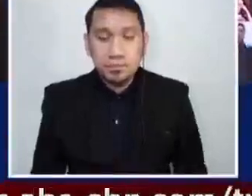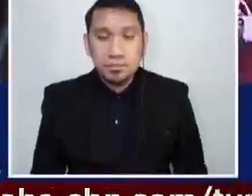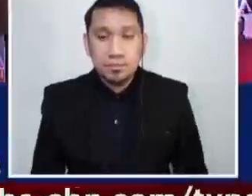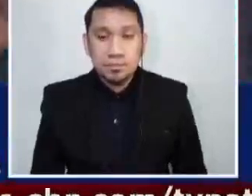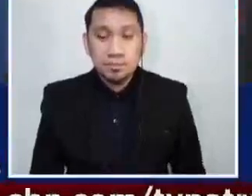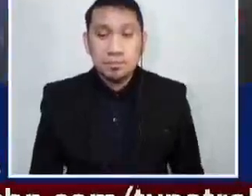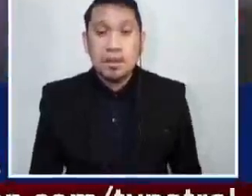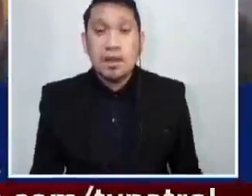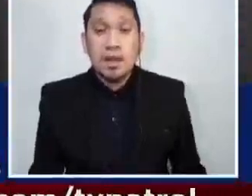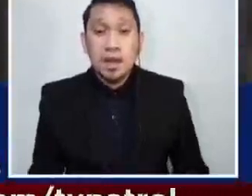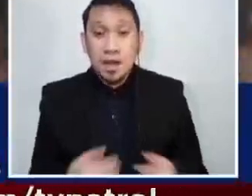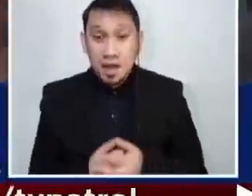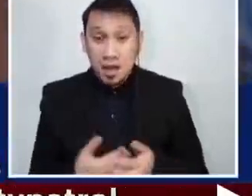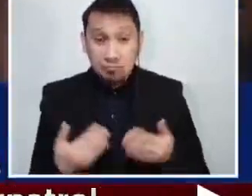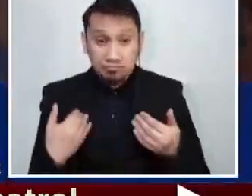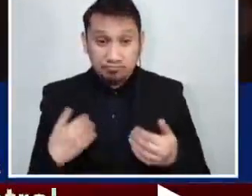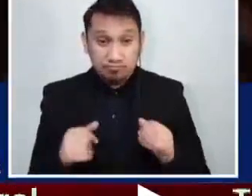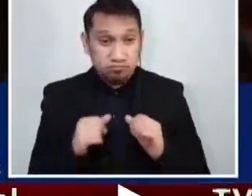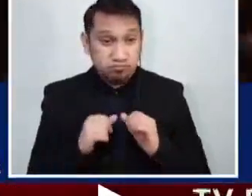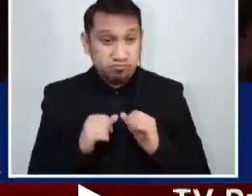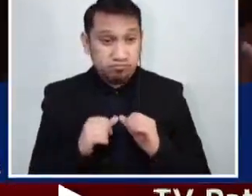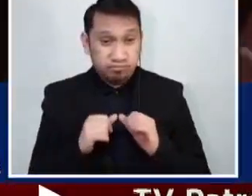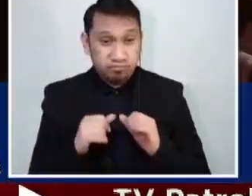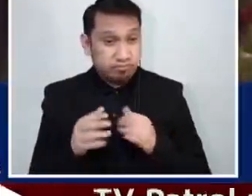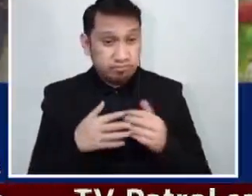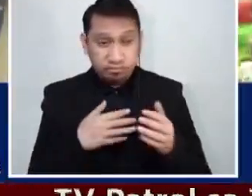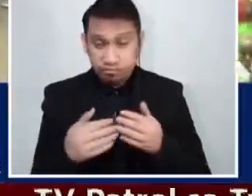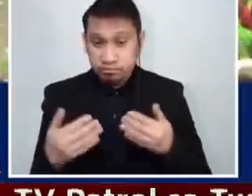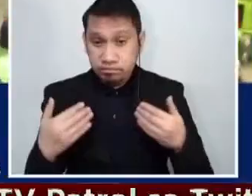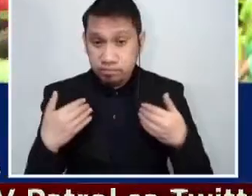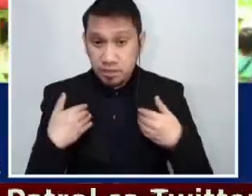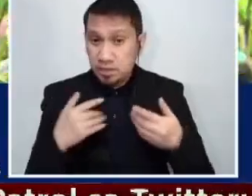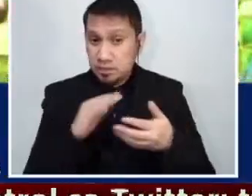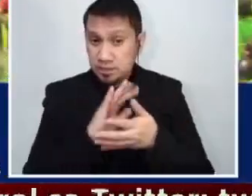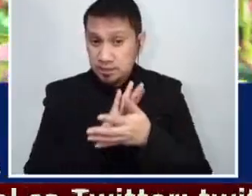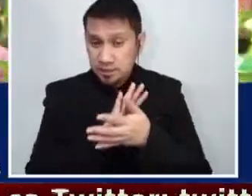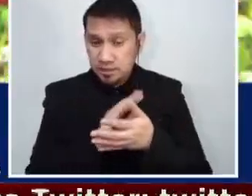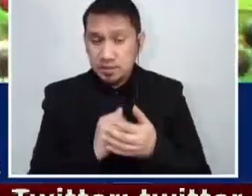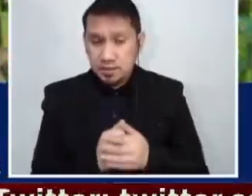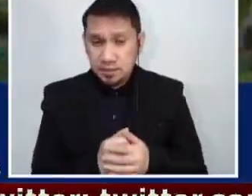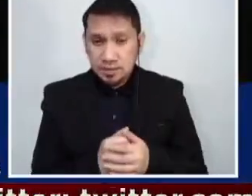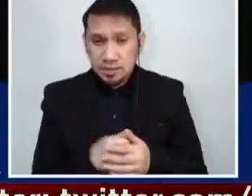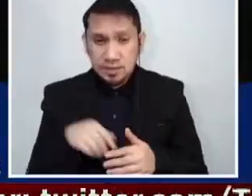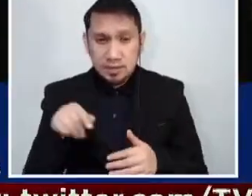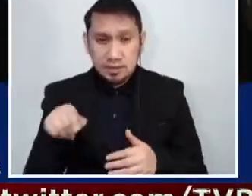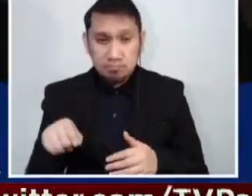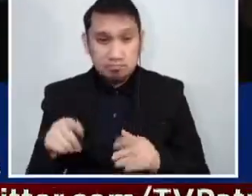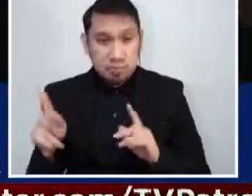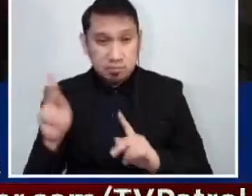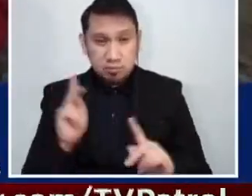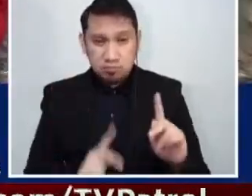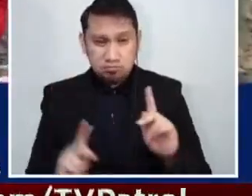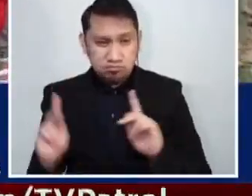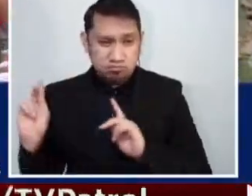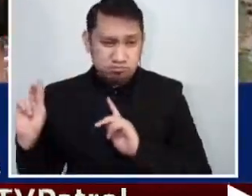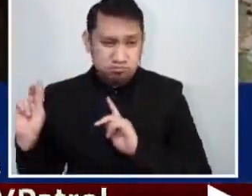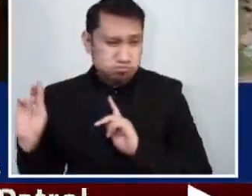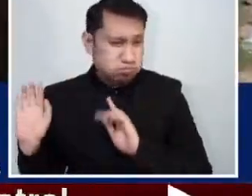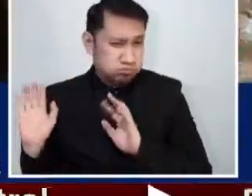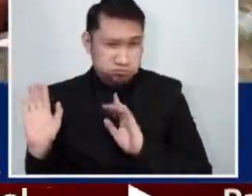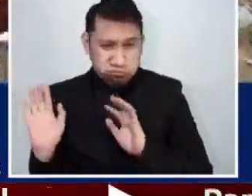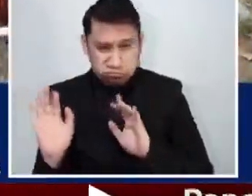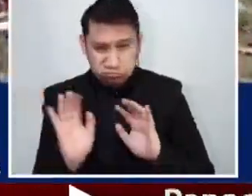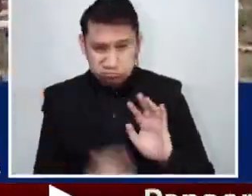Sa kabila ng patuloy na banta ng pandemya, dinagsa pa rin ng mga taga-suporta ang proclamation rallies ng